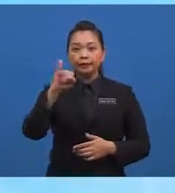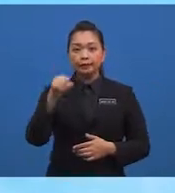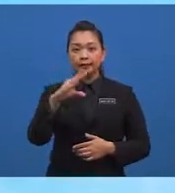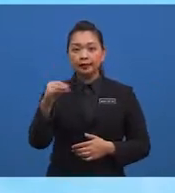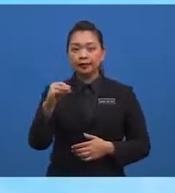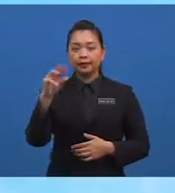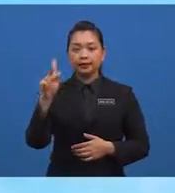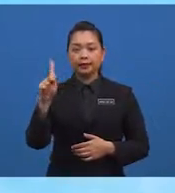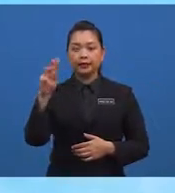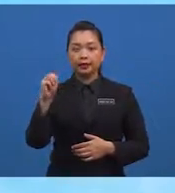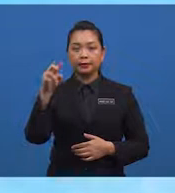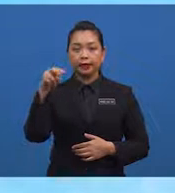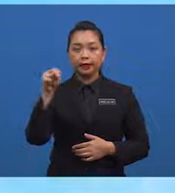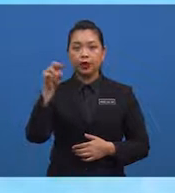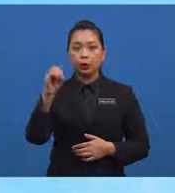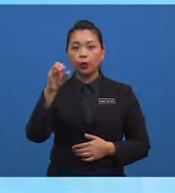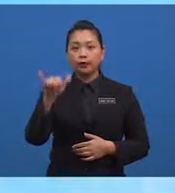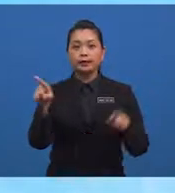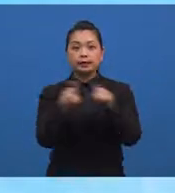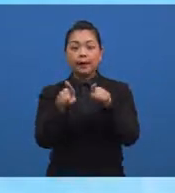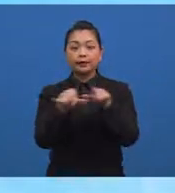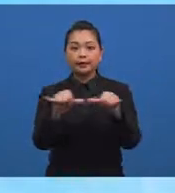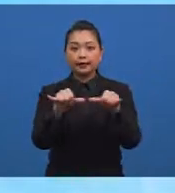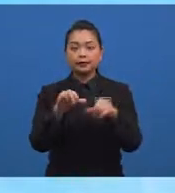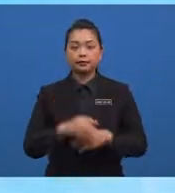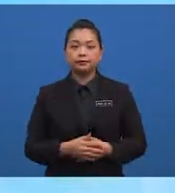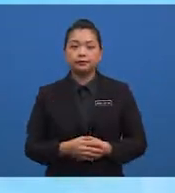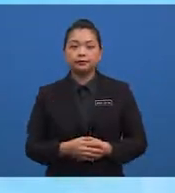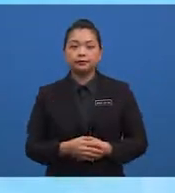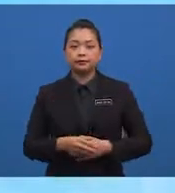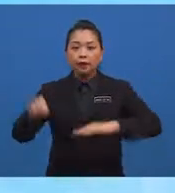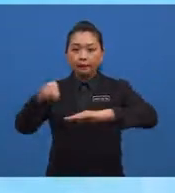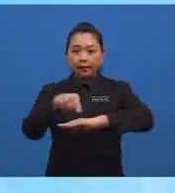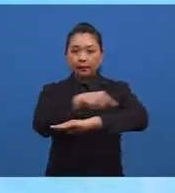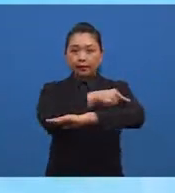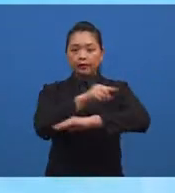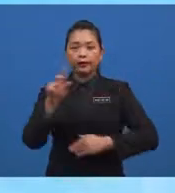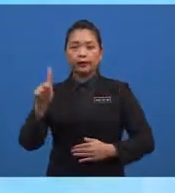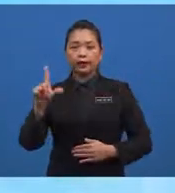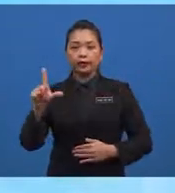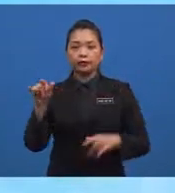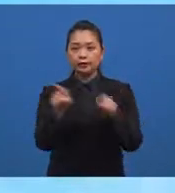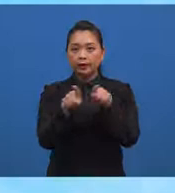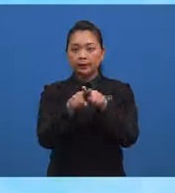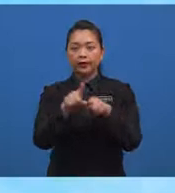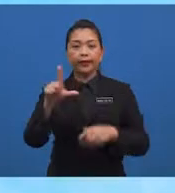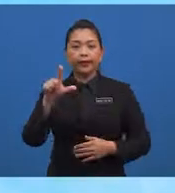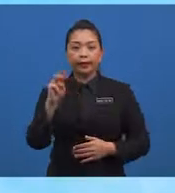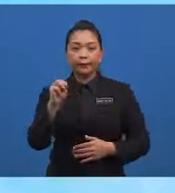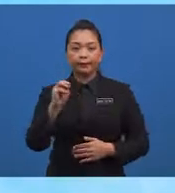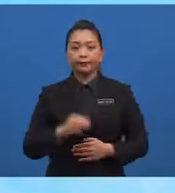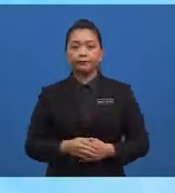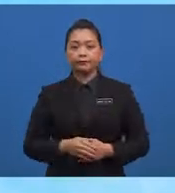dan KMNO yang sama saiz. Panjang KL sama dengan